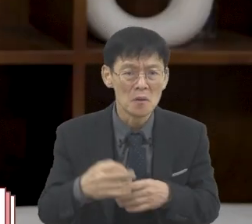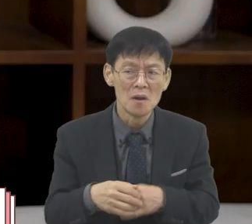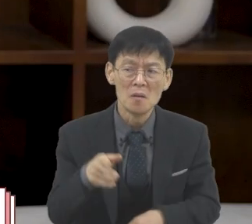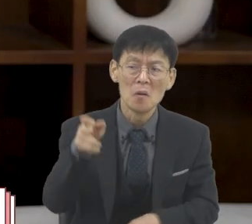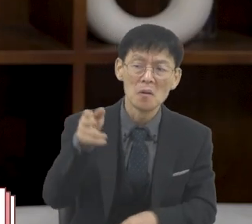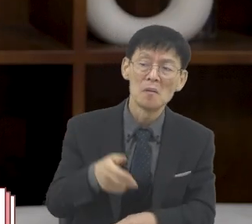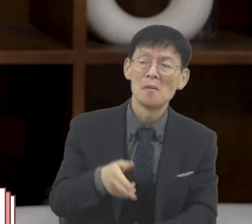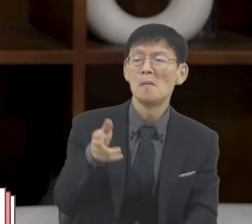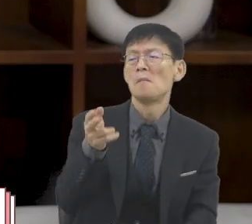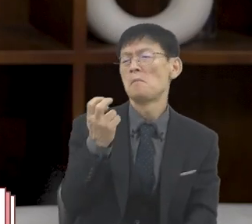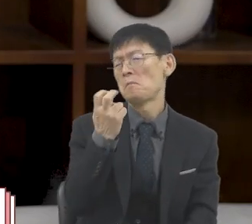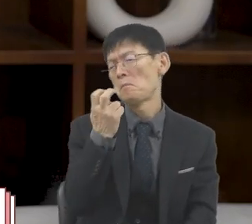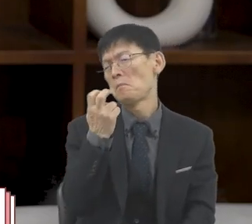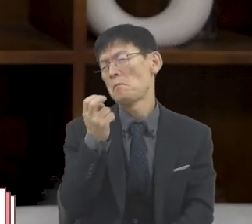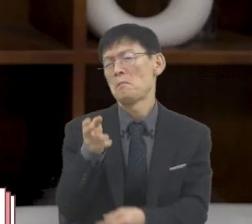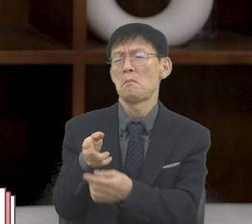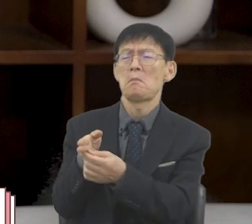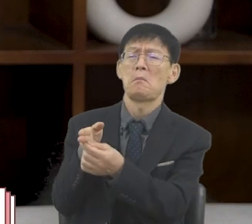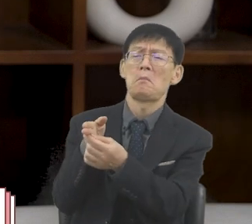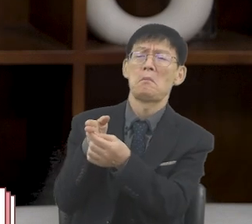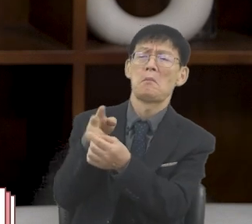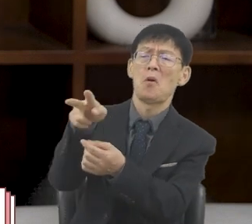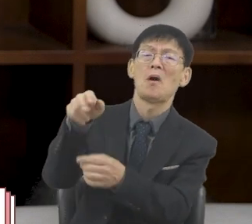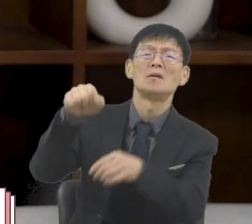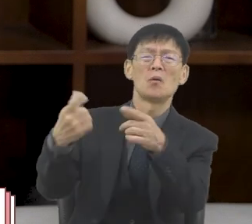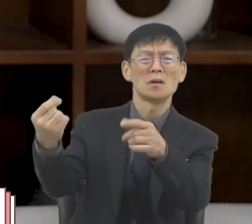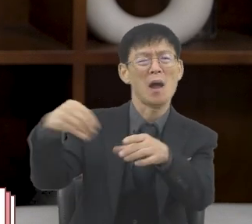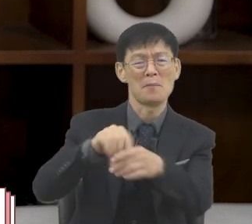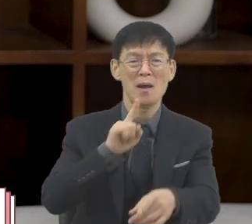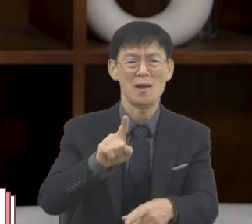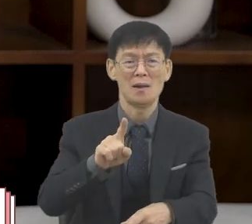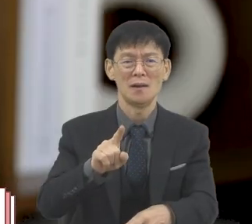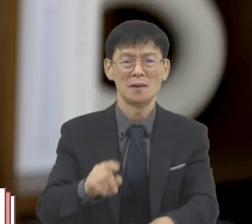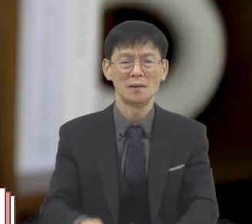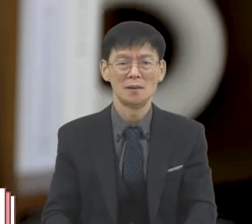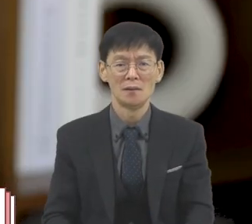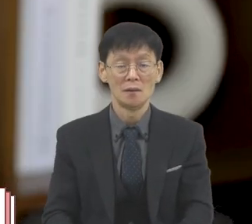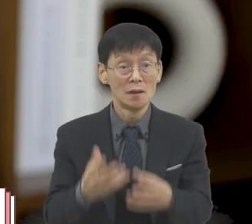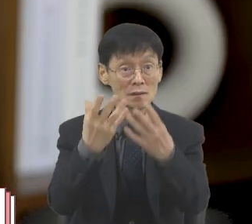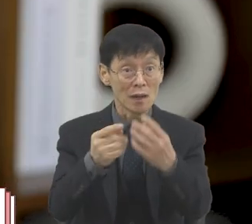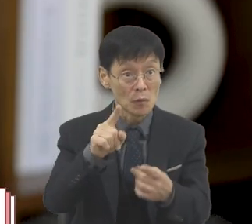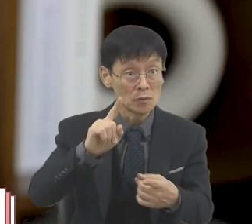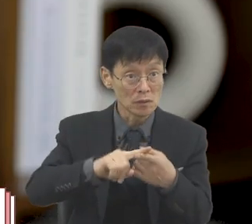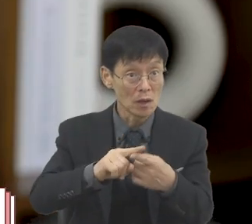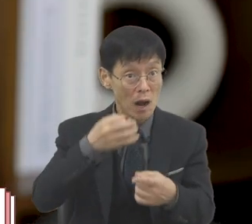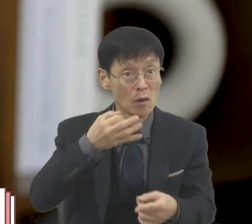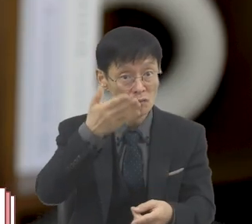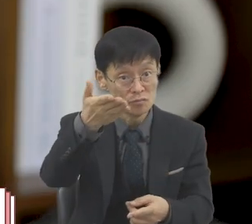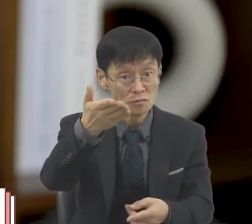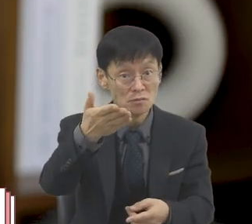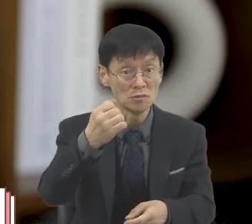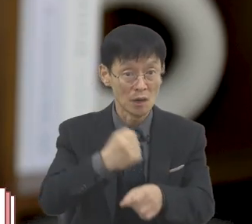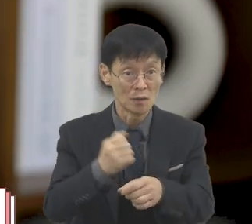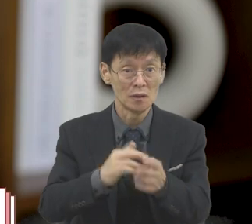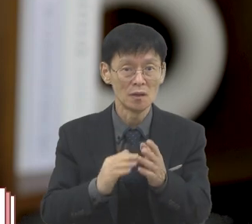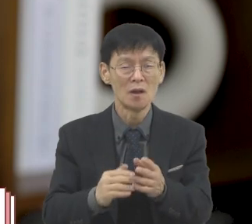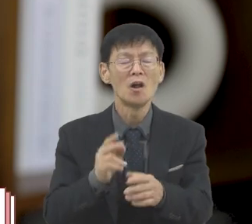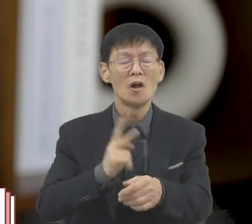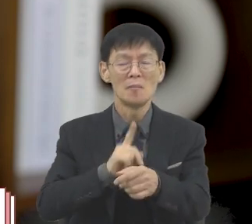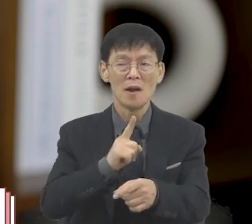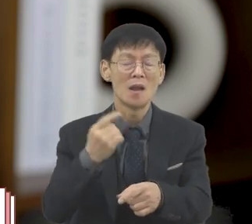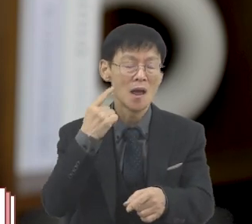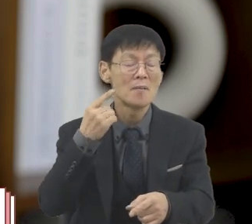사람의 몸의 특정 부위를 음란한 눈으로 쳐다보는 행동을 말합니다. 먼저 어떤 사례들이 있는지 보고